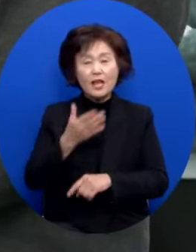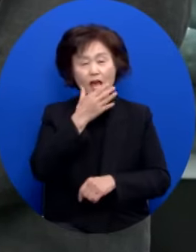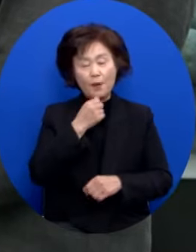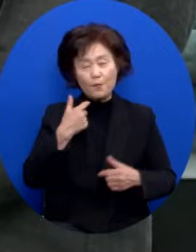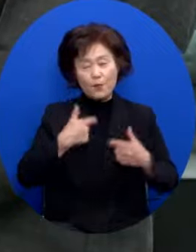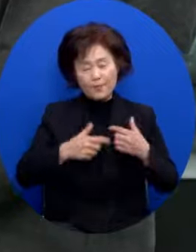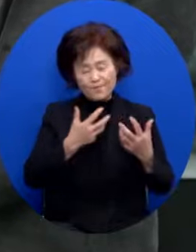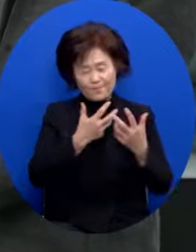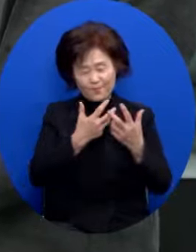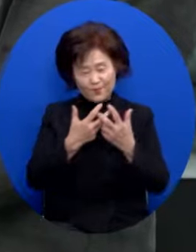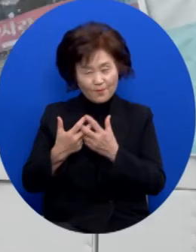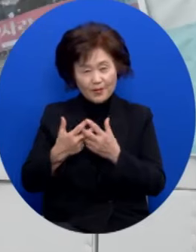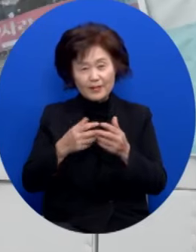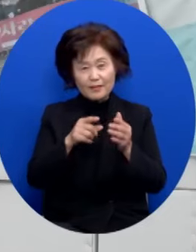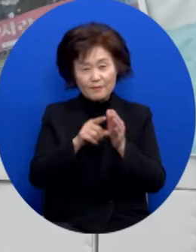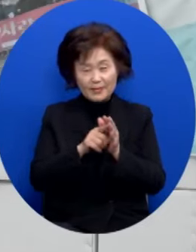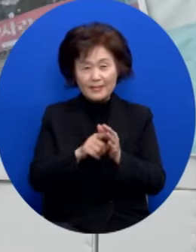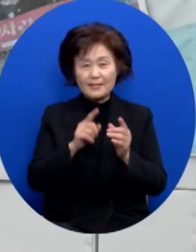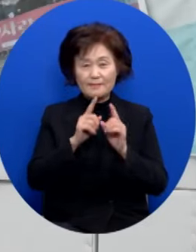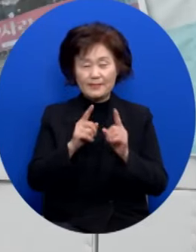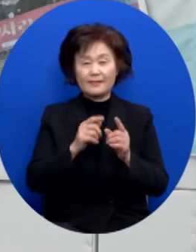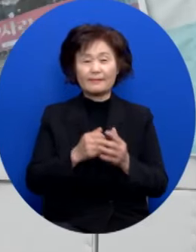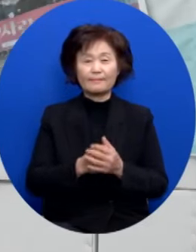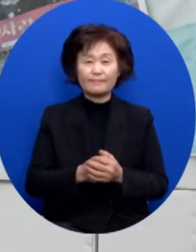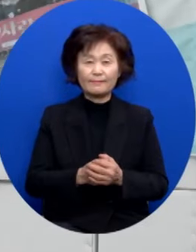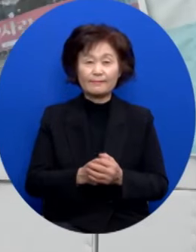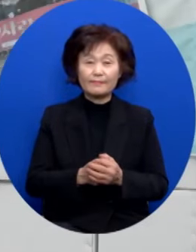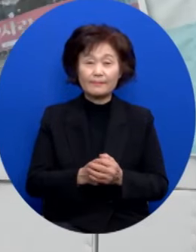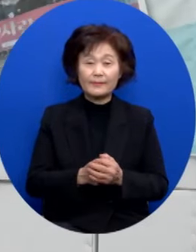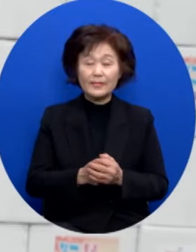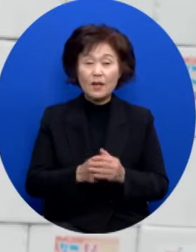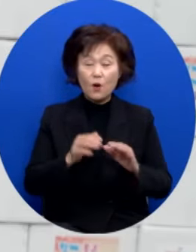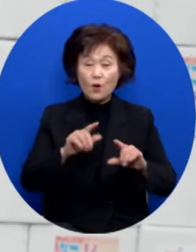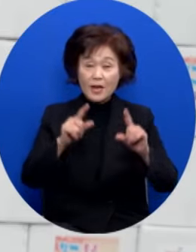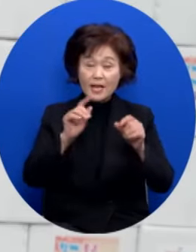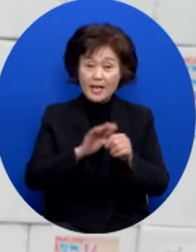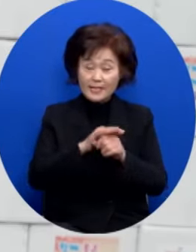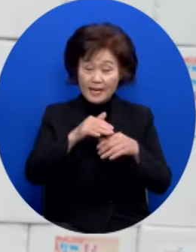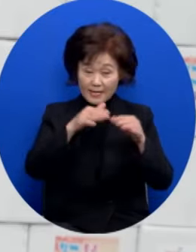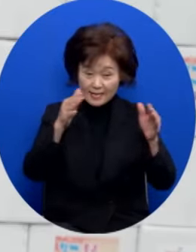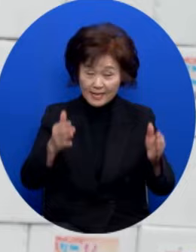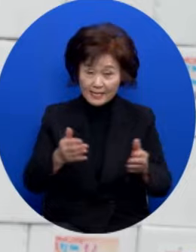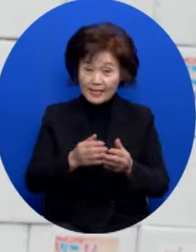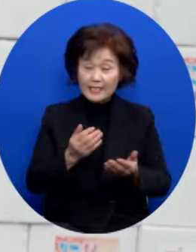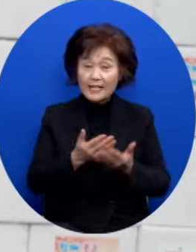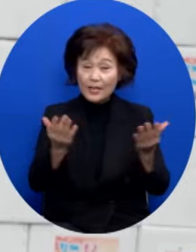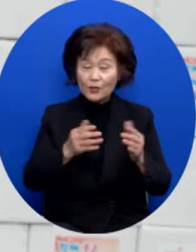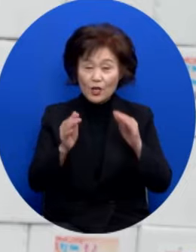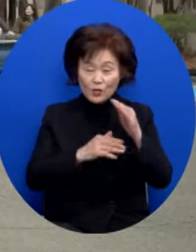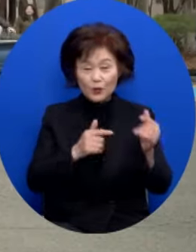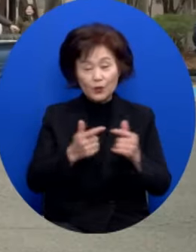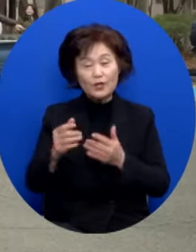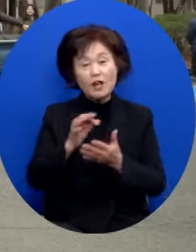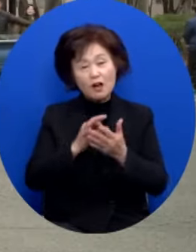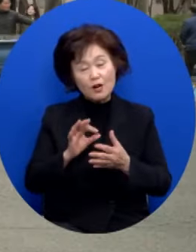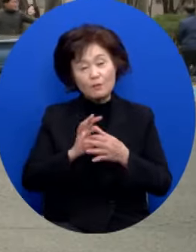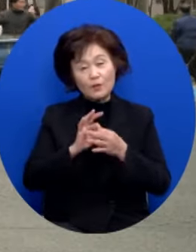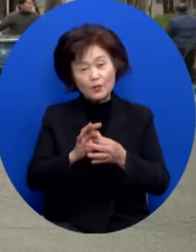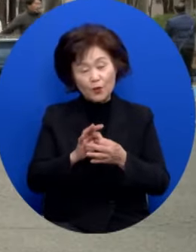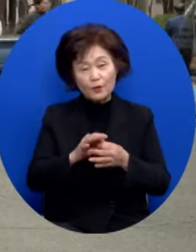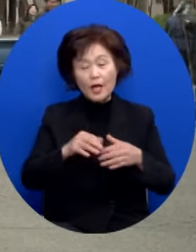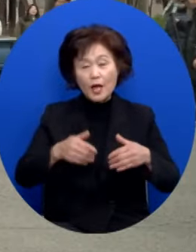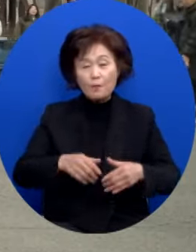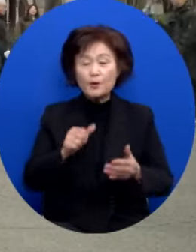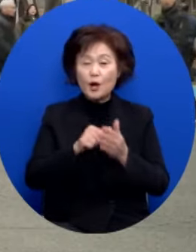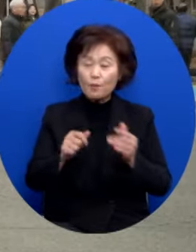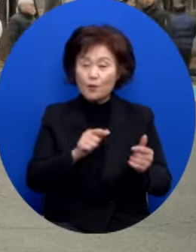기쁨이 가득해질 줄 믿는다고 인사말을 전했습니다. 올해 사랑의 상자 나누기는 성도들의 헌금을 통해 생필품